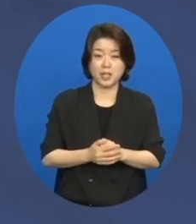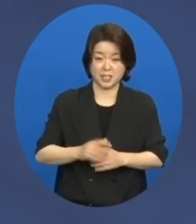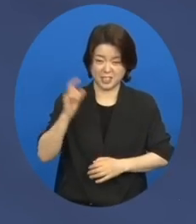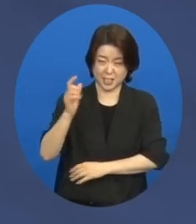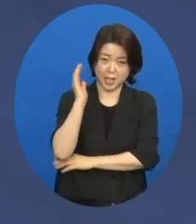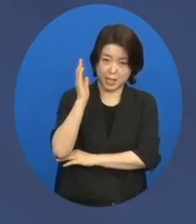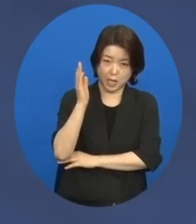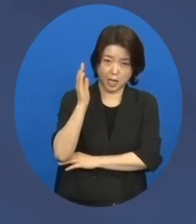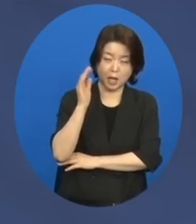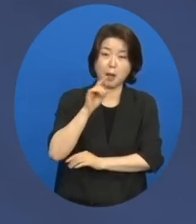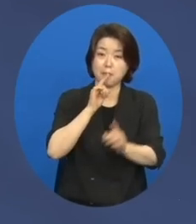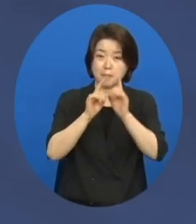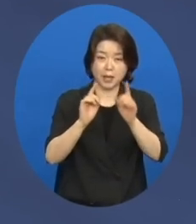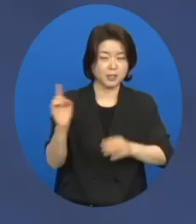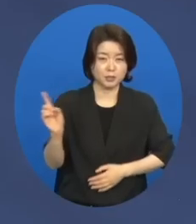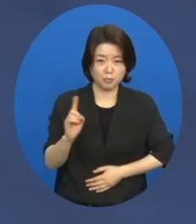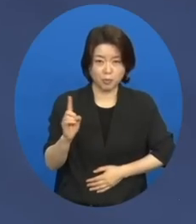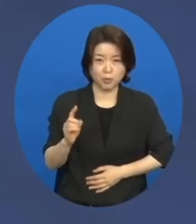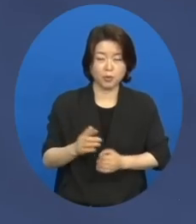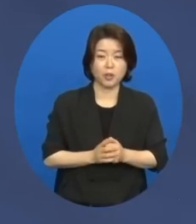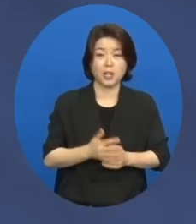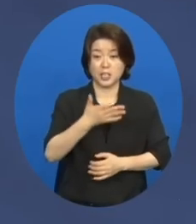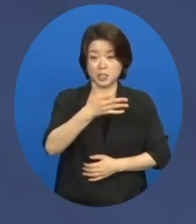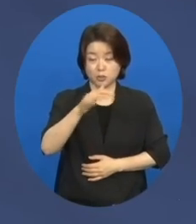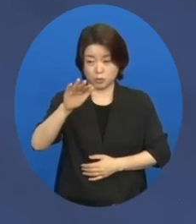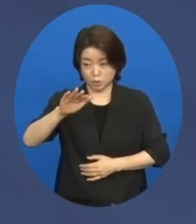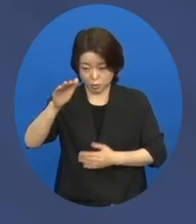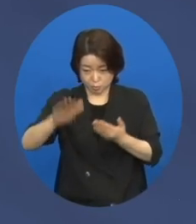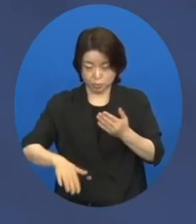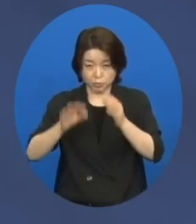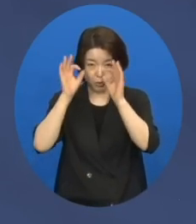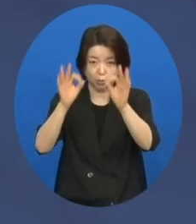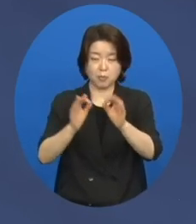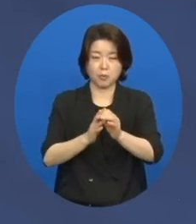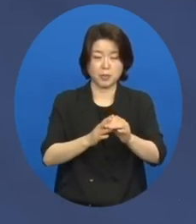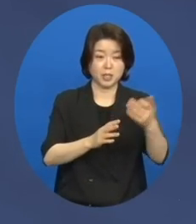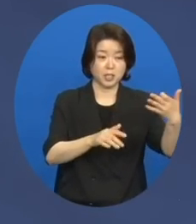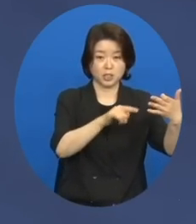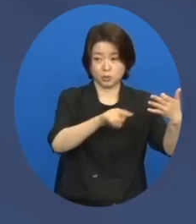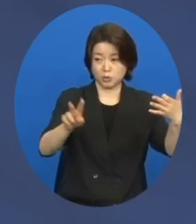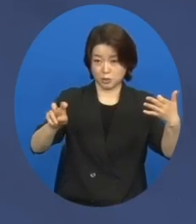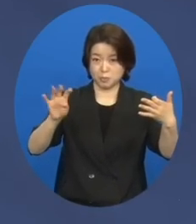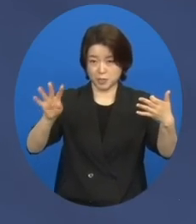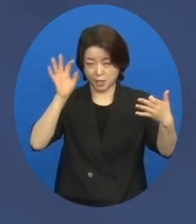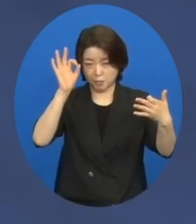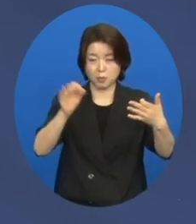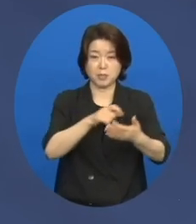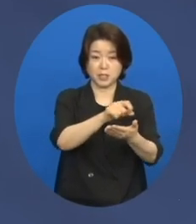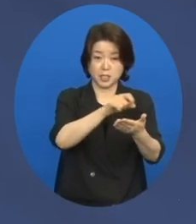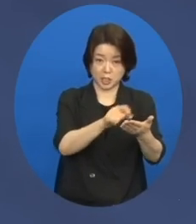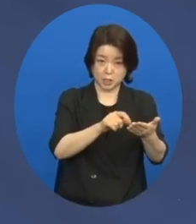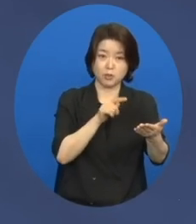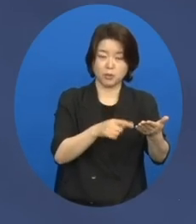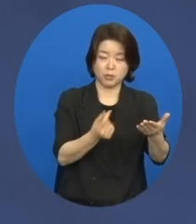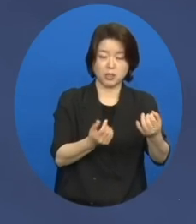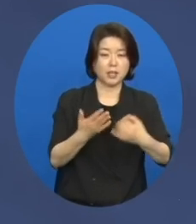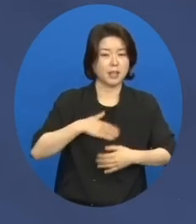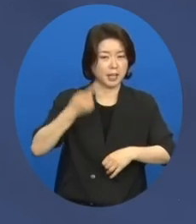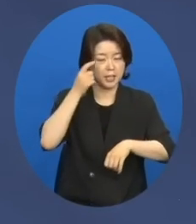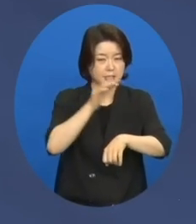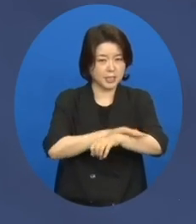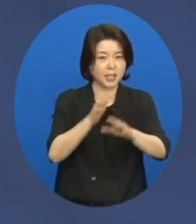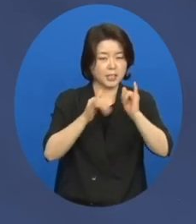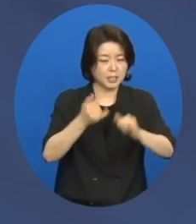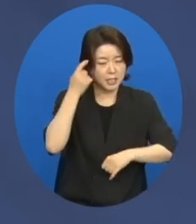이 말씀이 19절부터 이렇게 보면요, 24절까지 기록된 바 내가 지혜 있는 자들의 지혜를